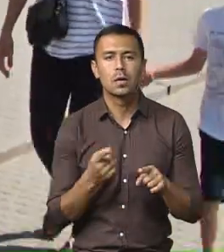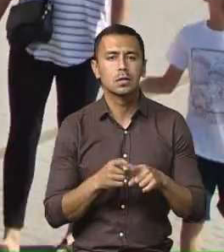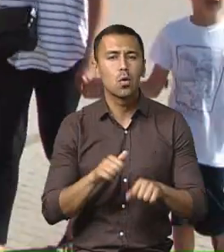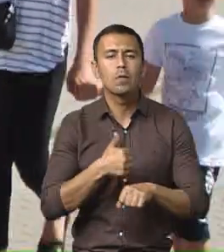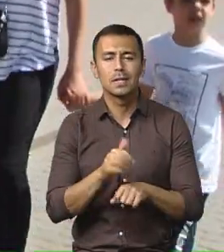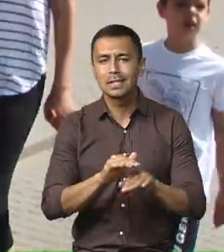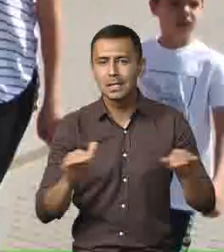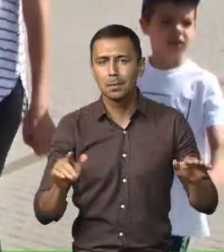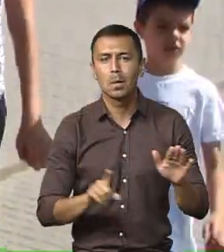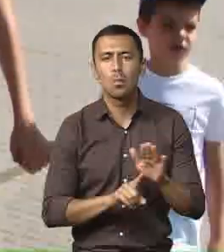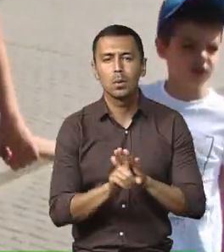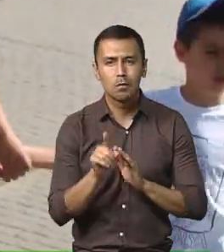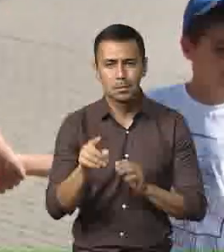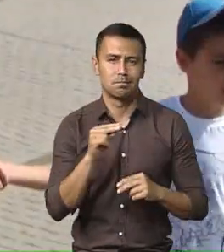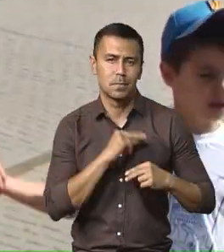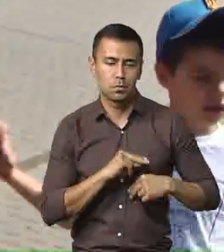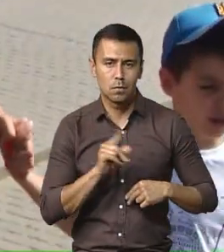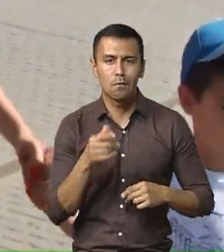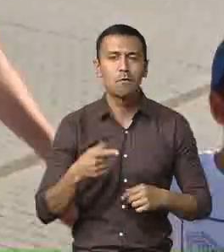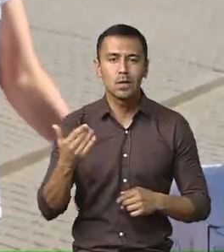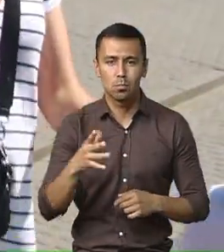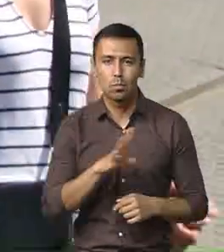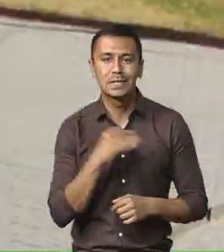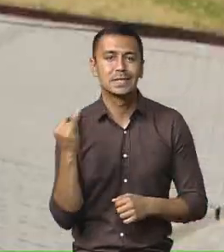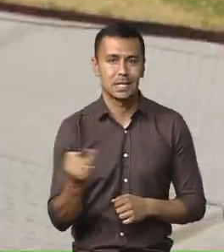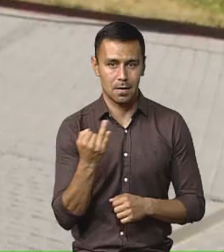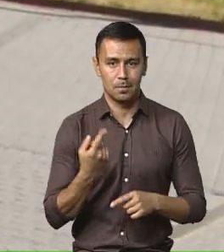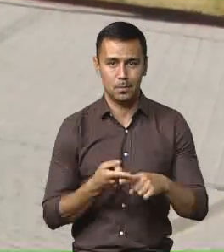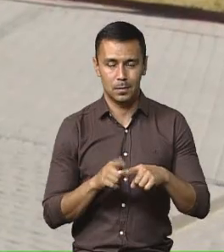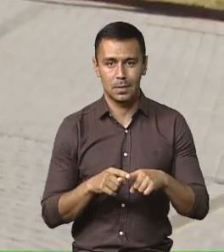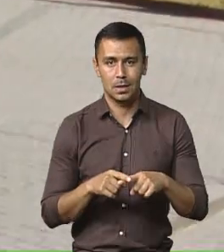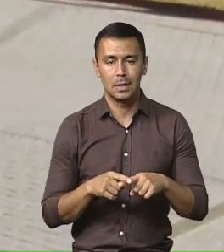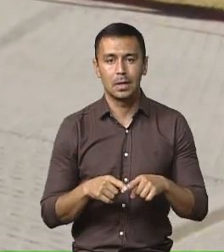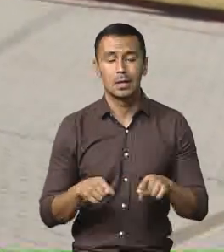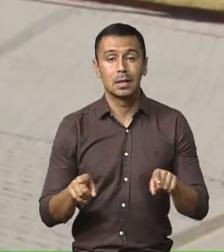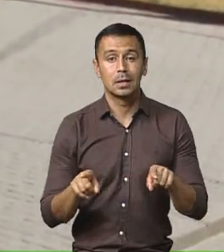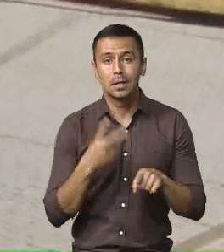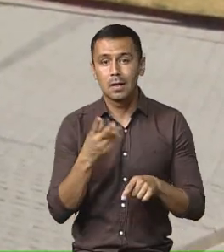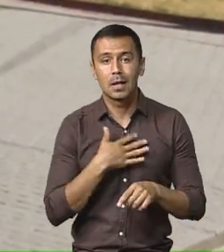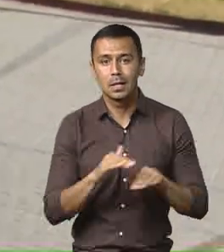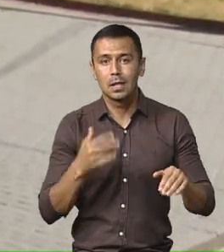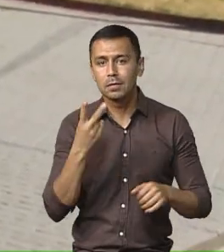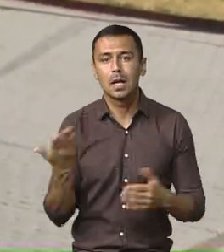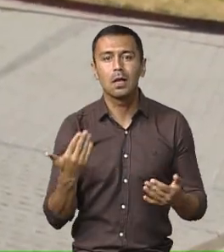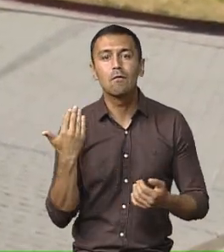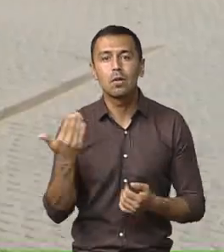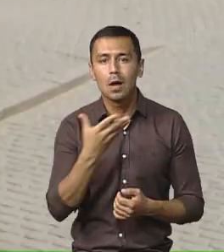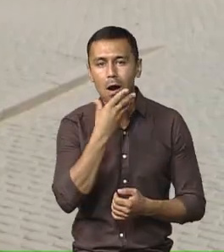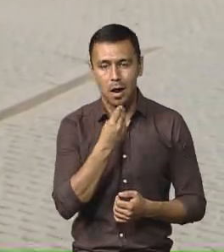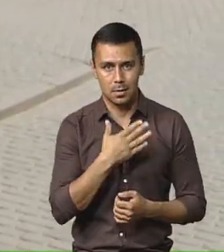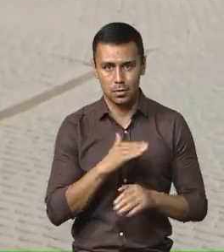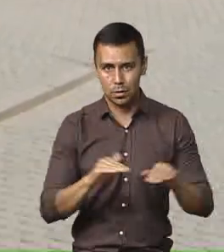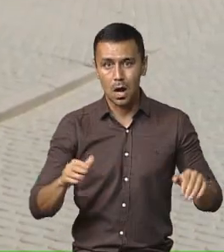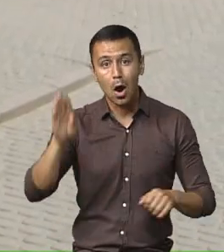що дітям на початок, хай вони там працюють, щоб вони були зацікавлені в цьому. Та я так кажу за наших дітей, боже, дивіться, які вони гарні наші,